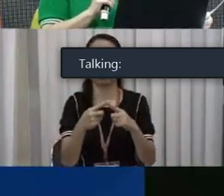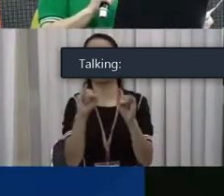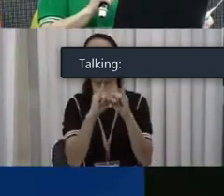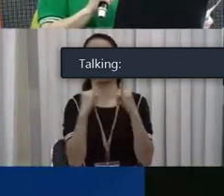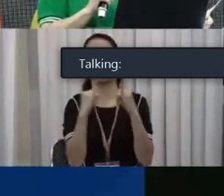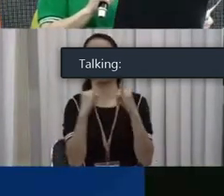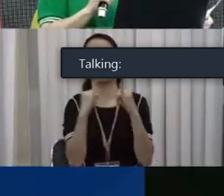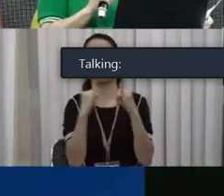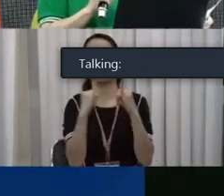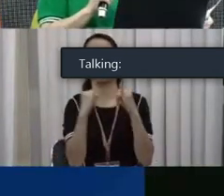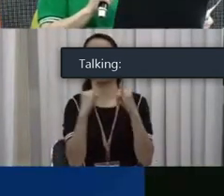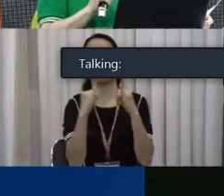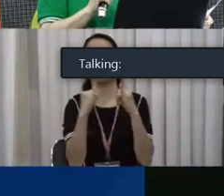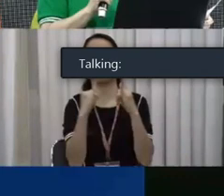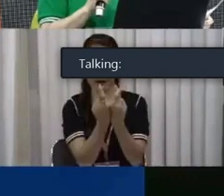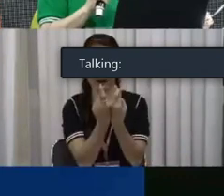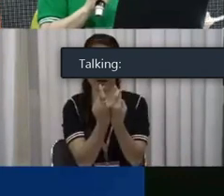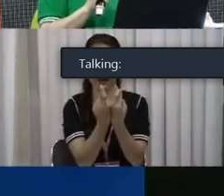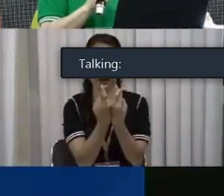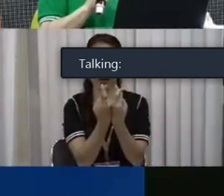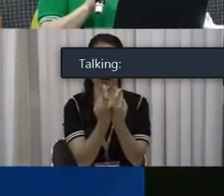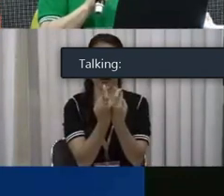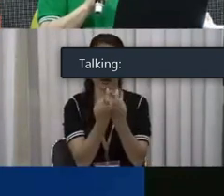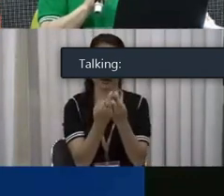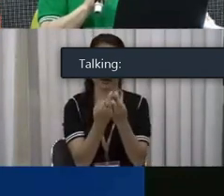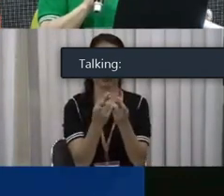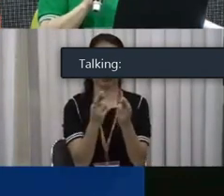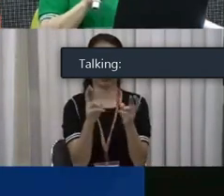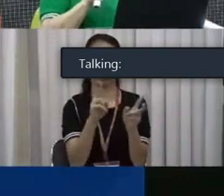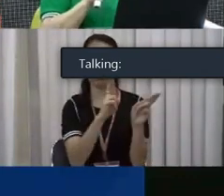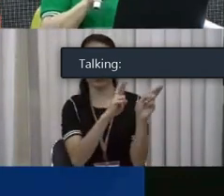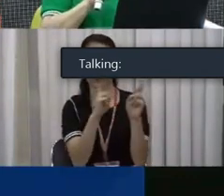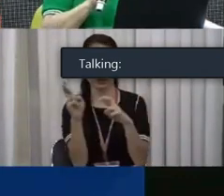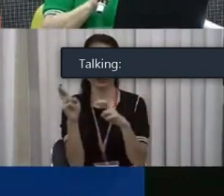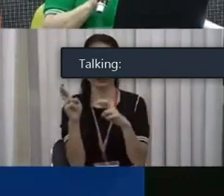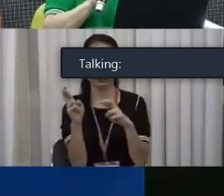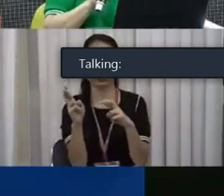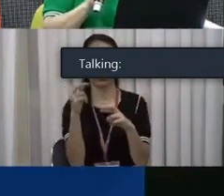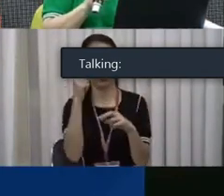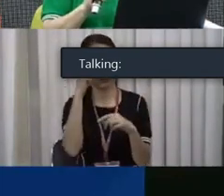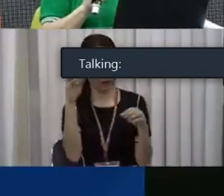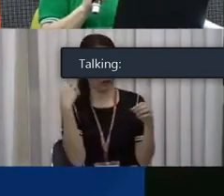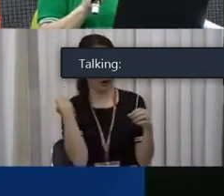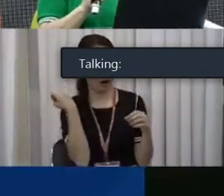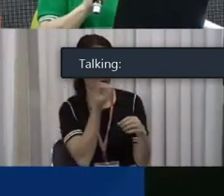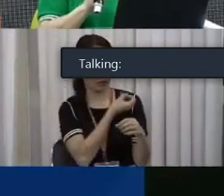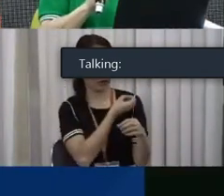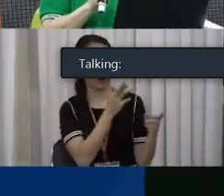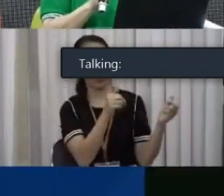ang attitude. Nowadays, finding the right kind of job that suits begins with